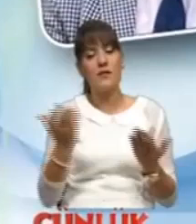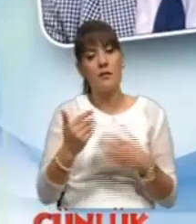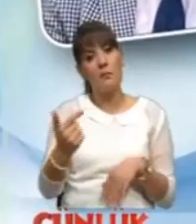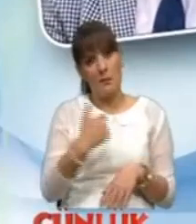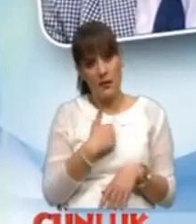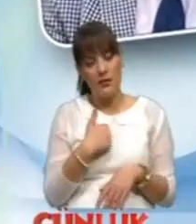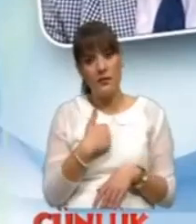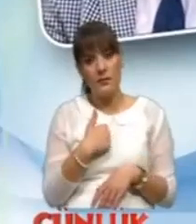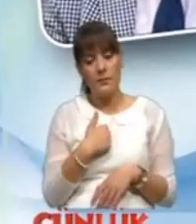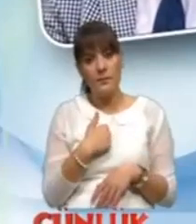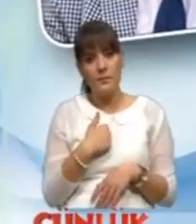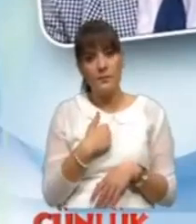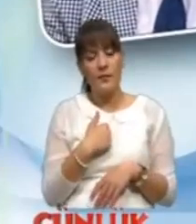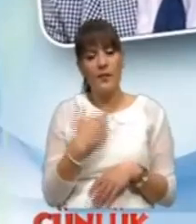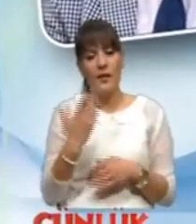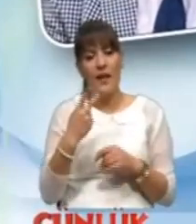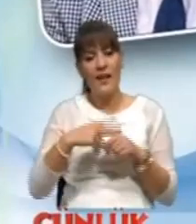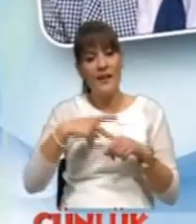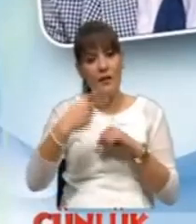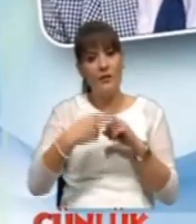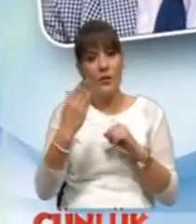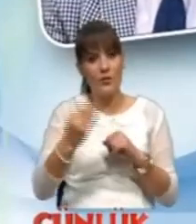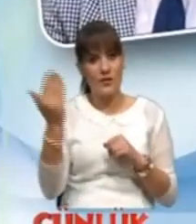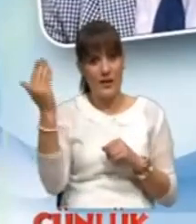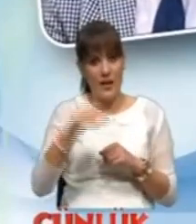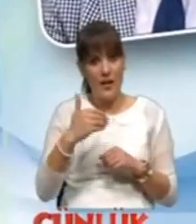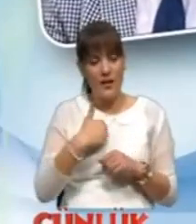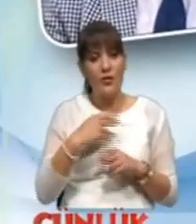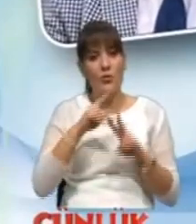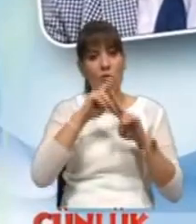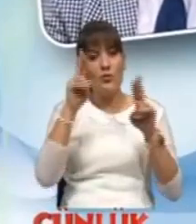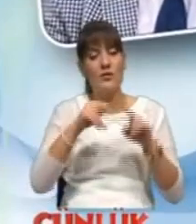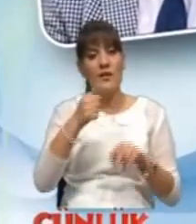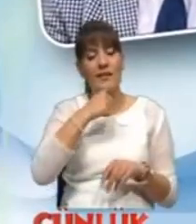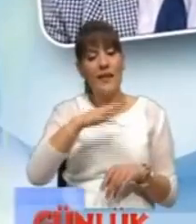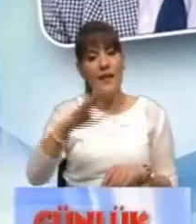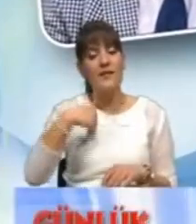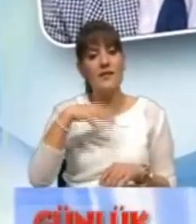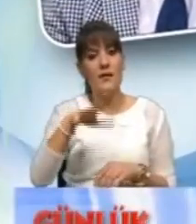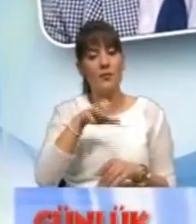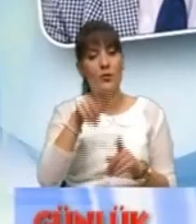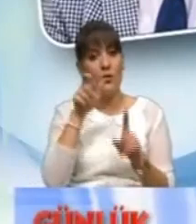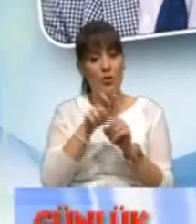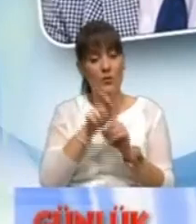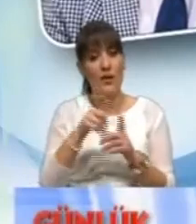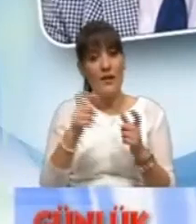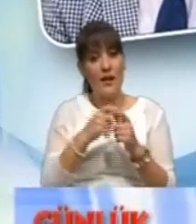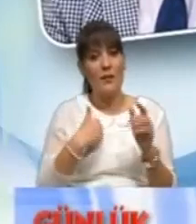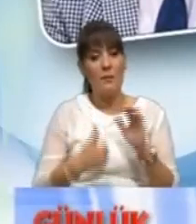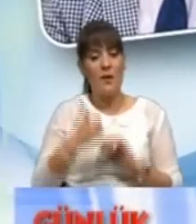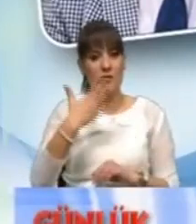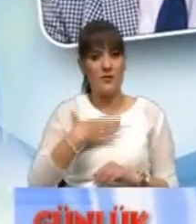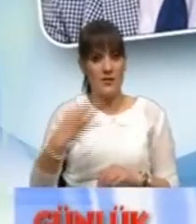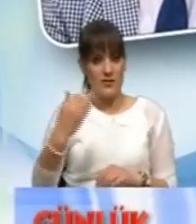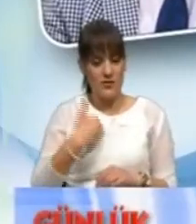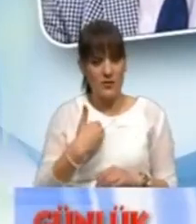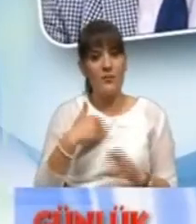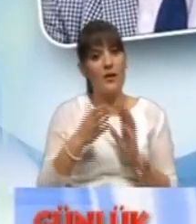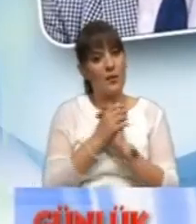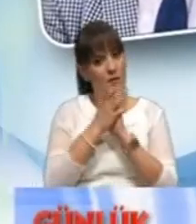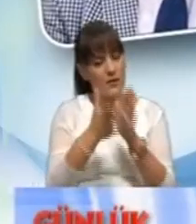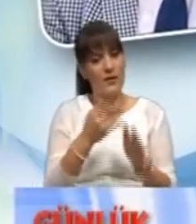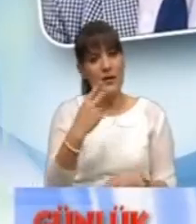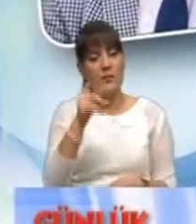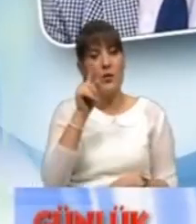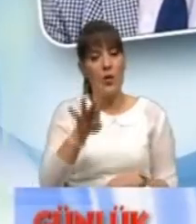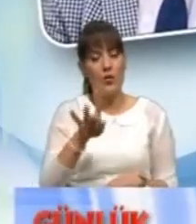ben daha iki hafta olduğu geleli Uluslararası Deniz Kaplumbağaları Koruma Derneği'nin başkanı seçildim. 2004, tebrik ederiz.